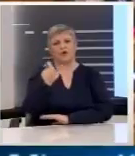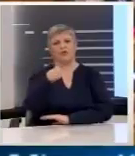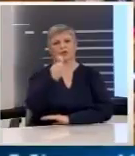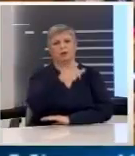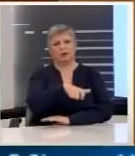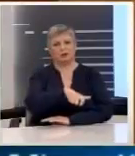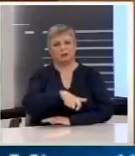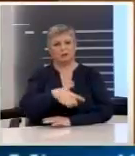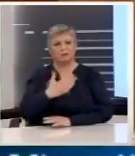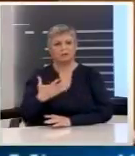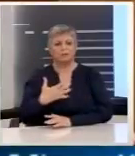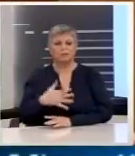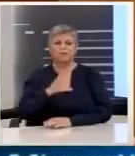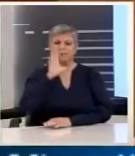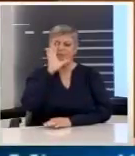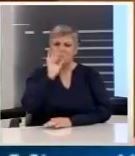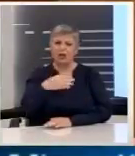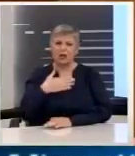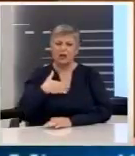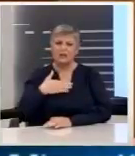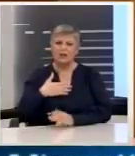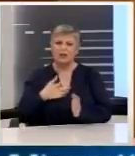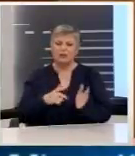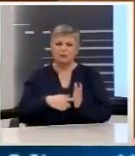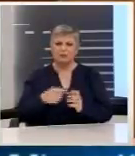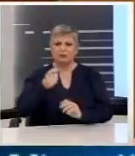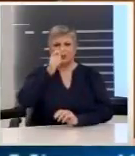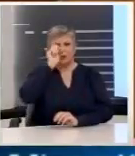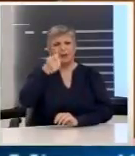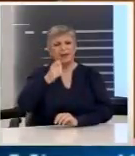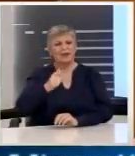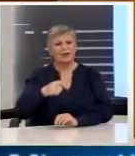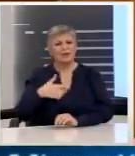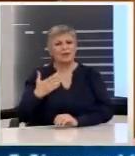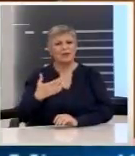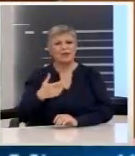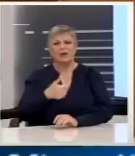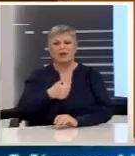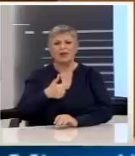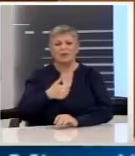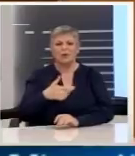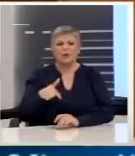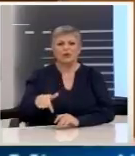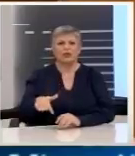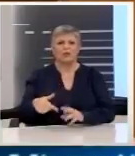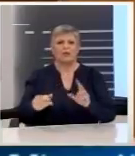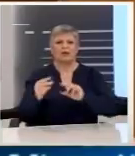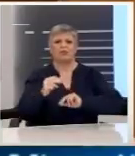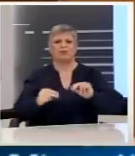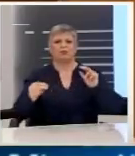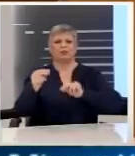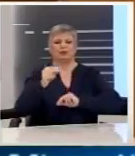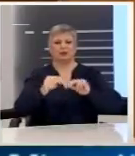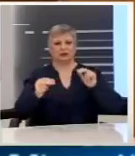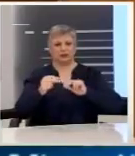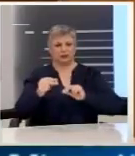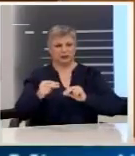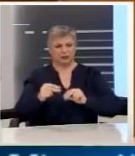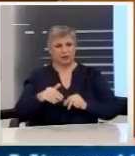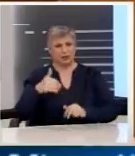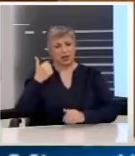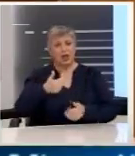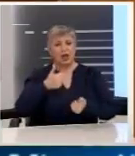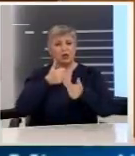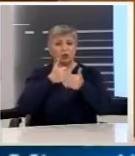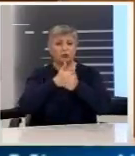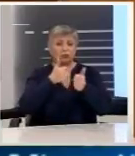ομολογώ, παρακολουθώντας όχι μόνο τη σημερινή συνεδρίαση, διότι δεν είχα το χρόνο να την